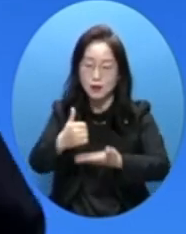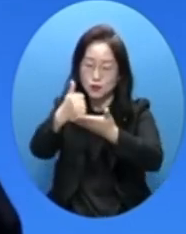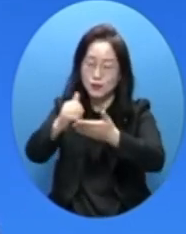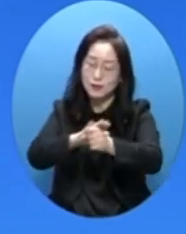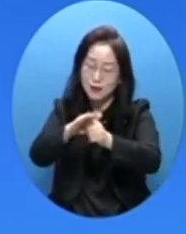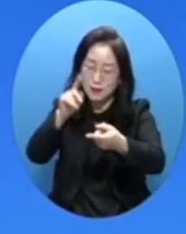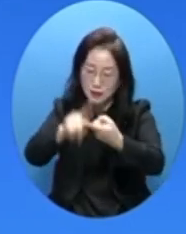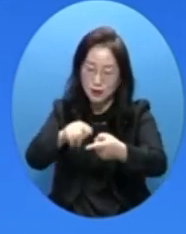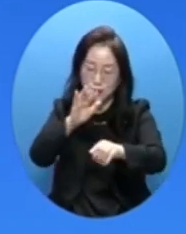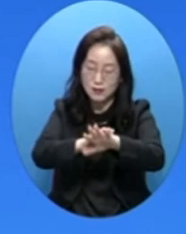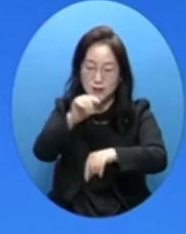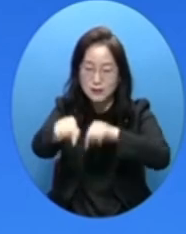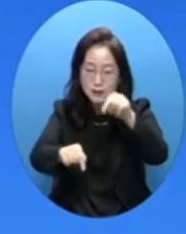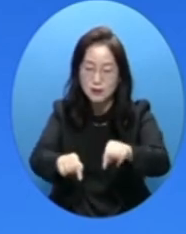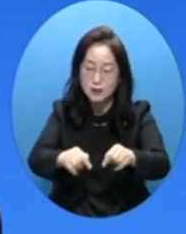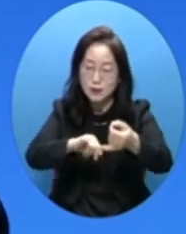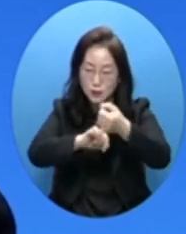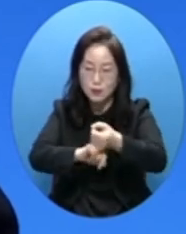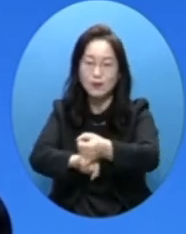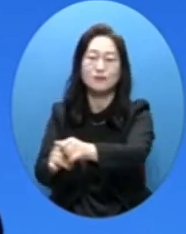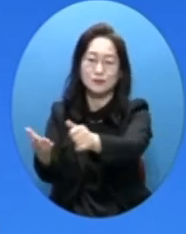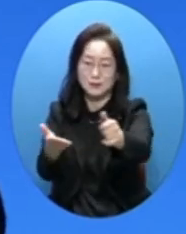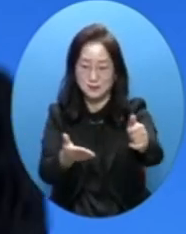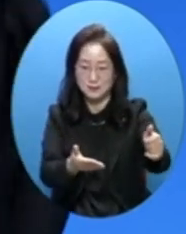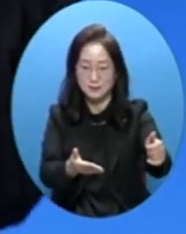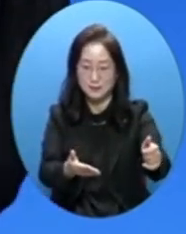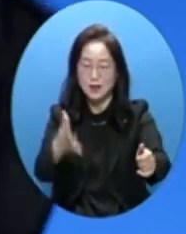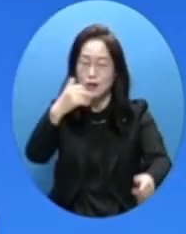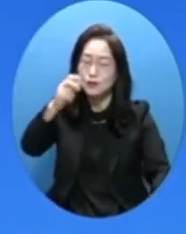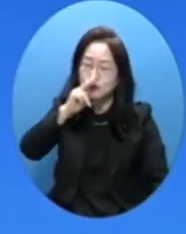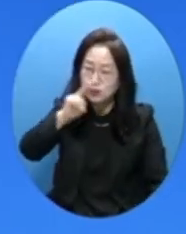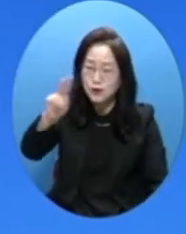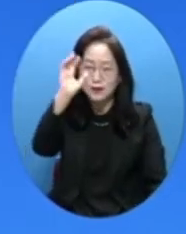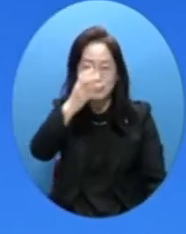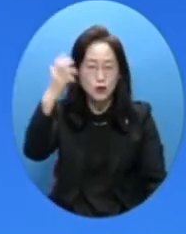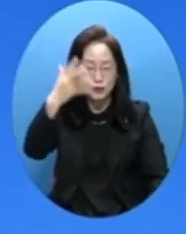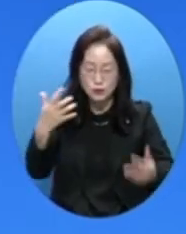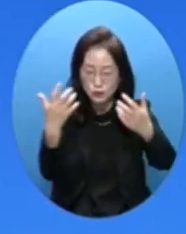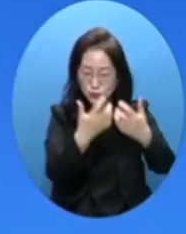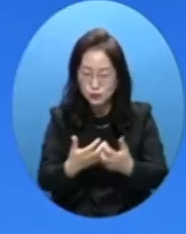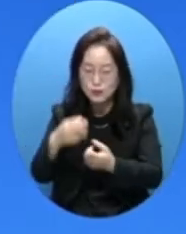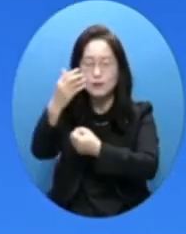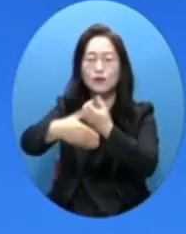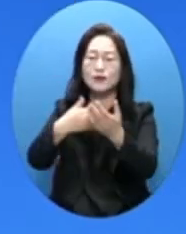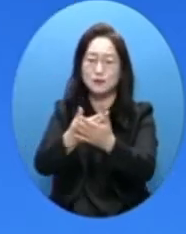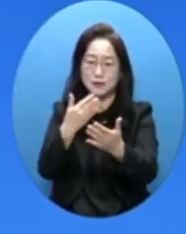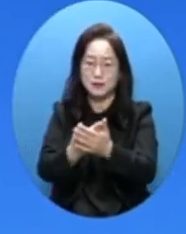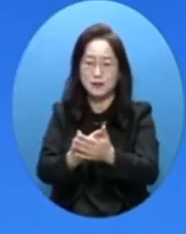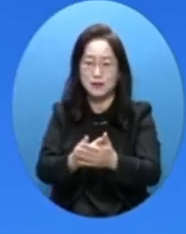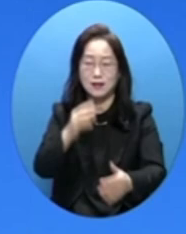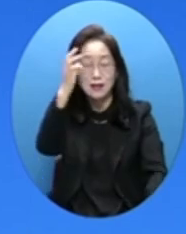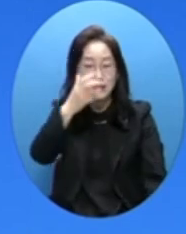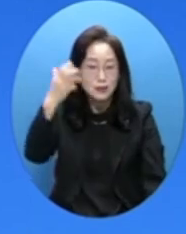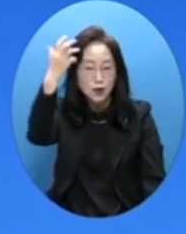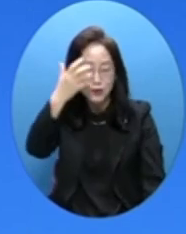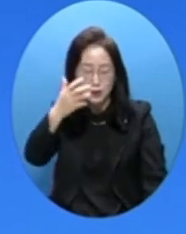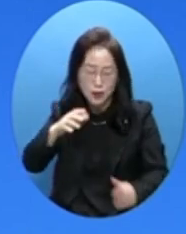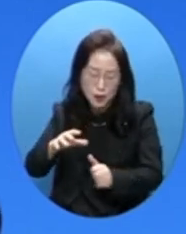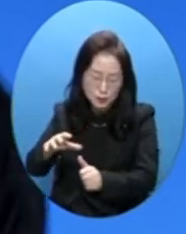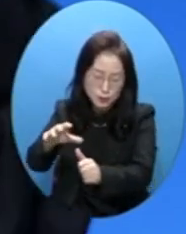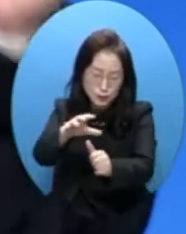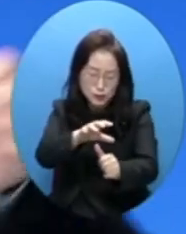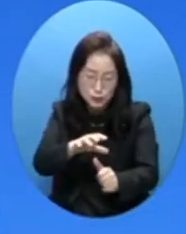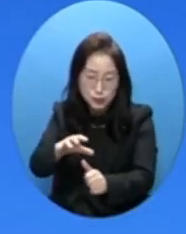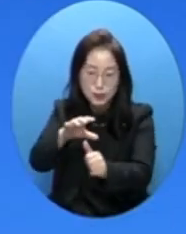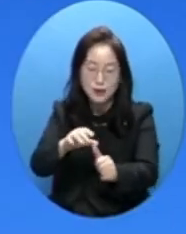주님의 견일꾼들이 다 되어야 할 것입니다. 주여, 우리를 성령으로 충만케 하여 주옵소서. 성령에 사로잡힌 사람이 되어서